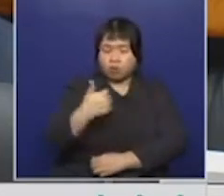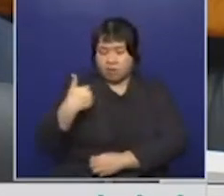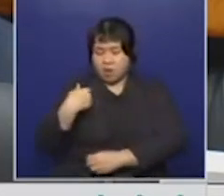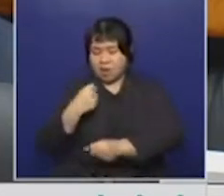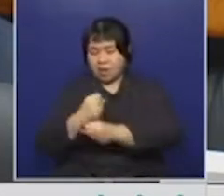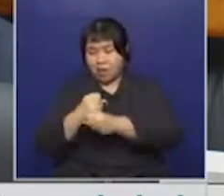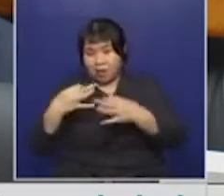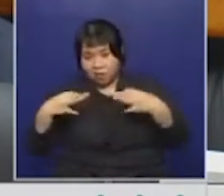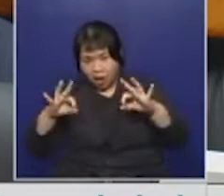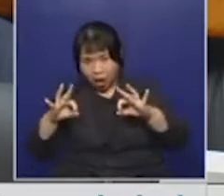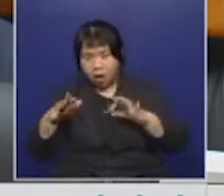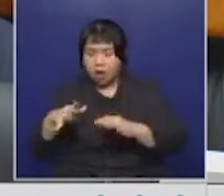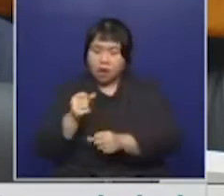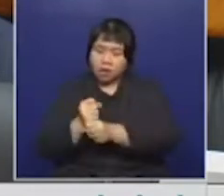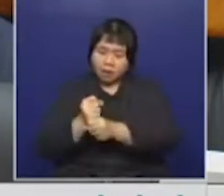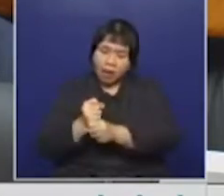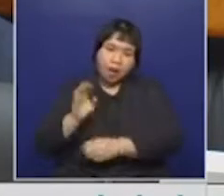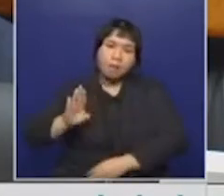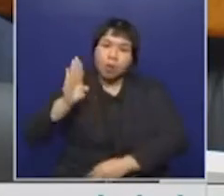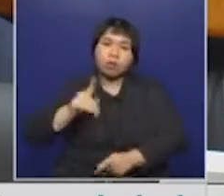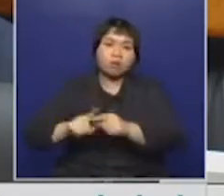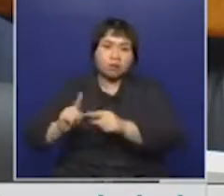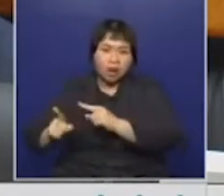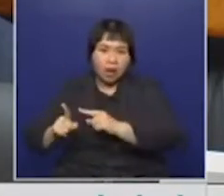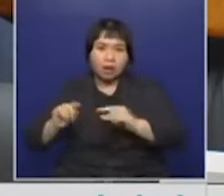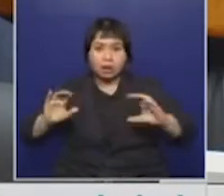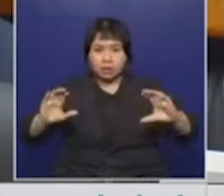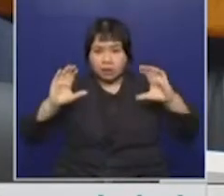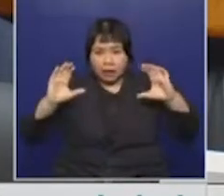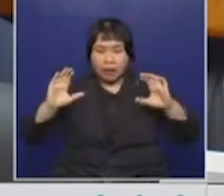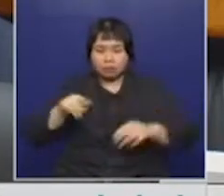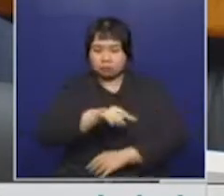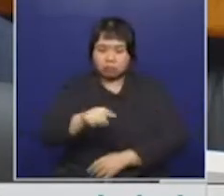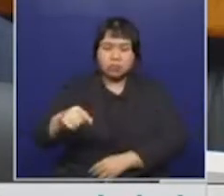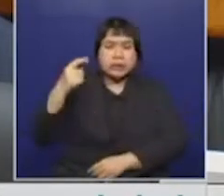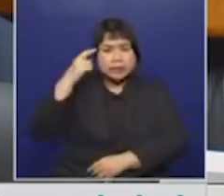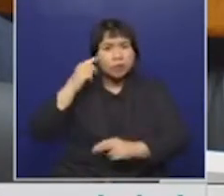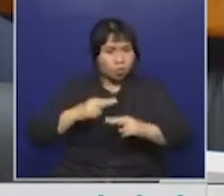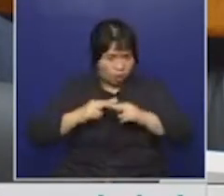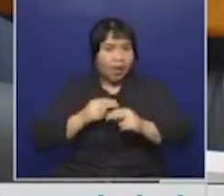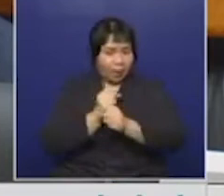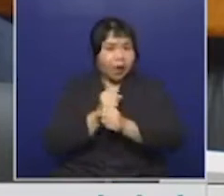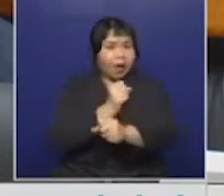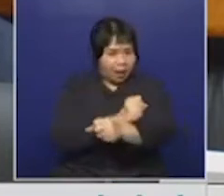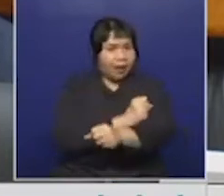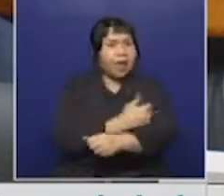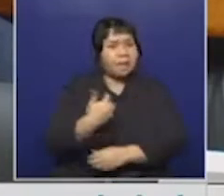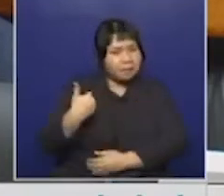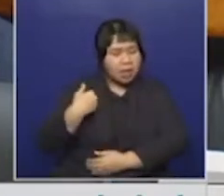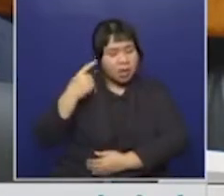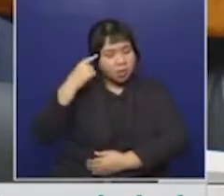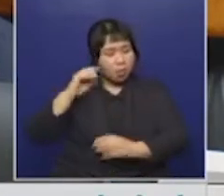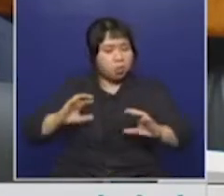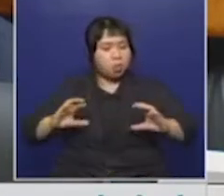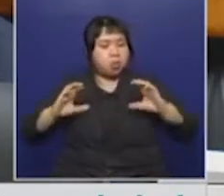หรือแม้แต่พนักงานออฟฟิศรวมถึงบรรดาข้าราชการที่หลายคนไม่คิดว่าตัวเองเป็นแรงงานเพราะเชื่อว่าอาชีพตัวเอง